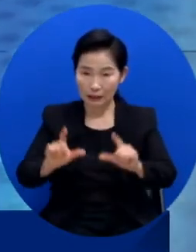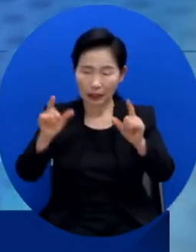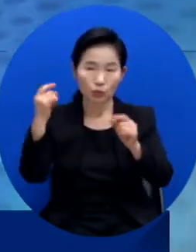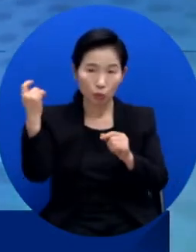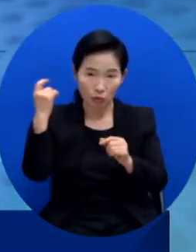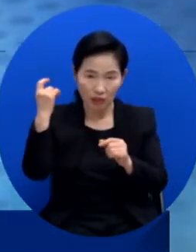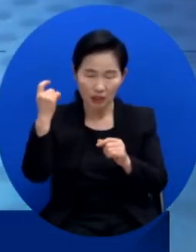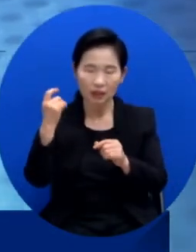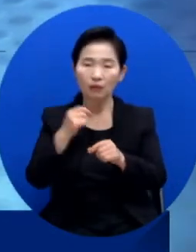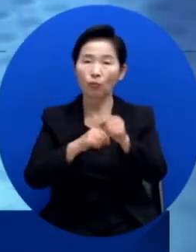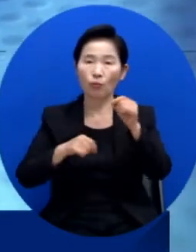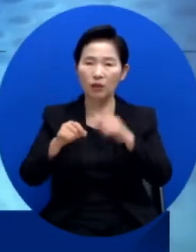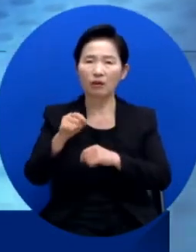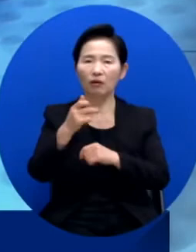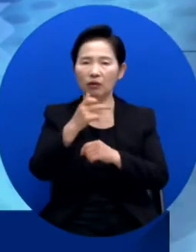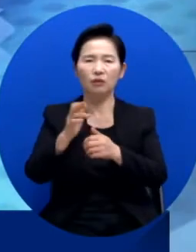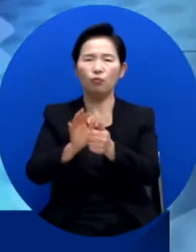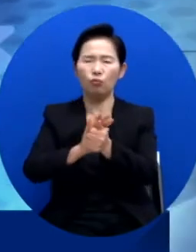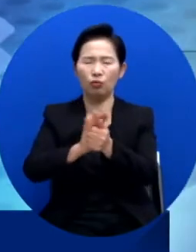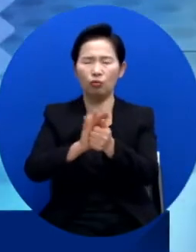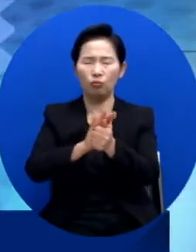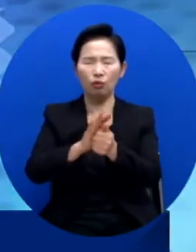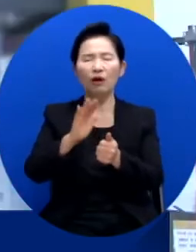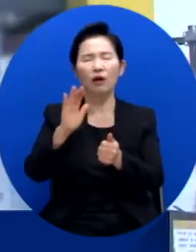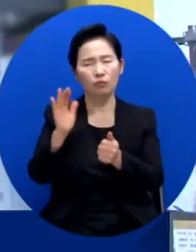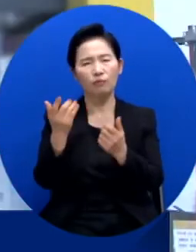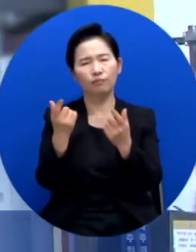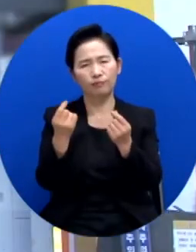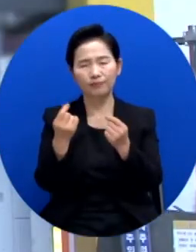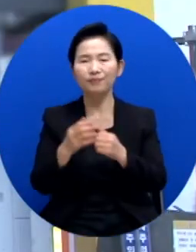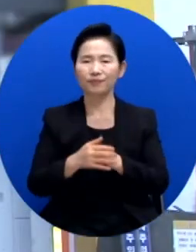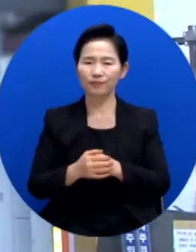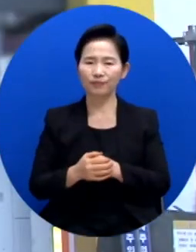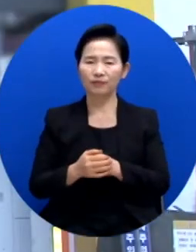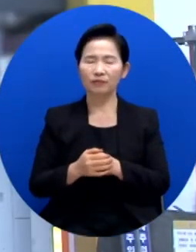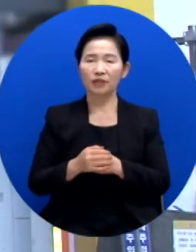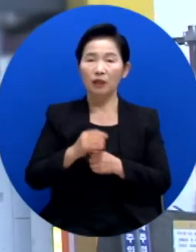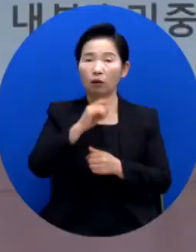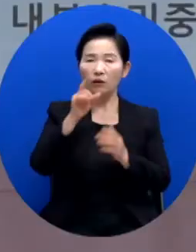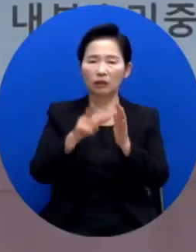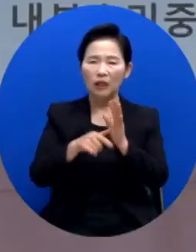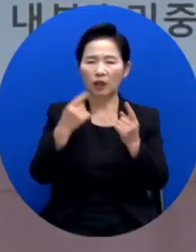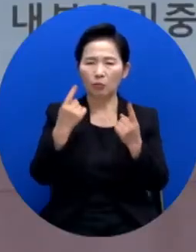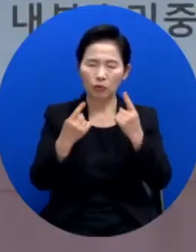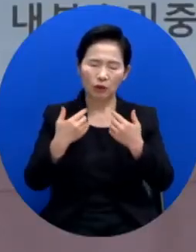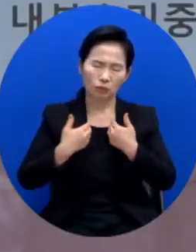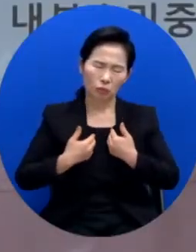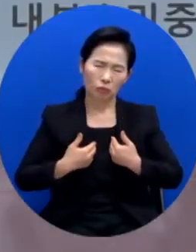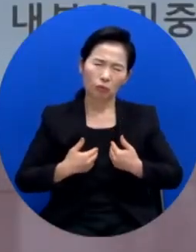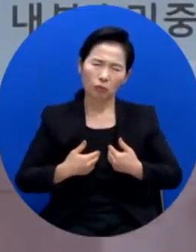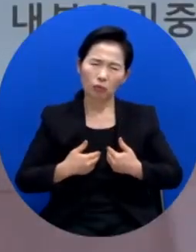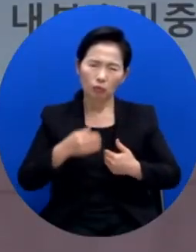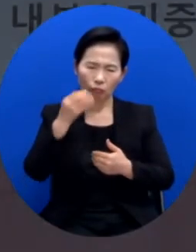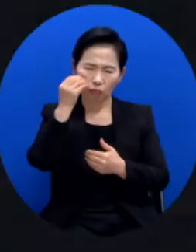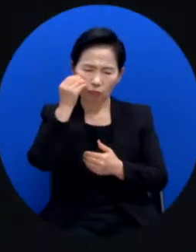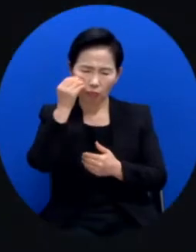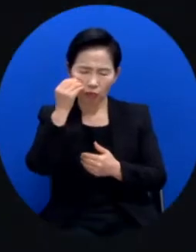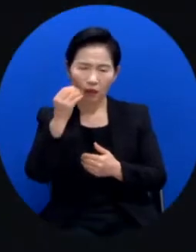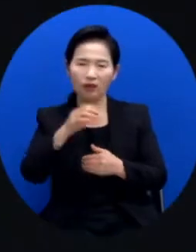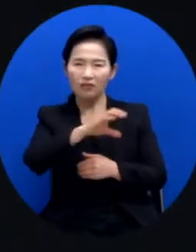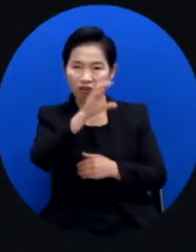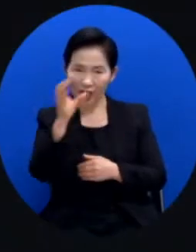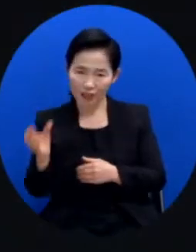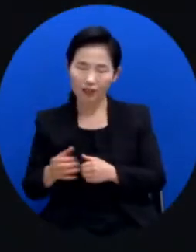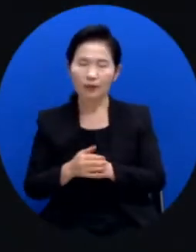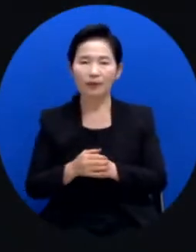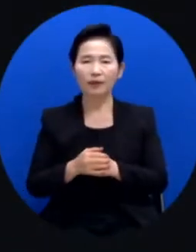모두에게 좀 위로가 되었으면 좋겠다 하는 생각이 들고요. 어느 때보다 조용한 성탄절. 어느 때보다